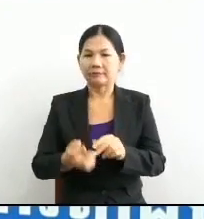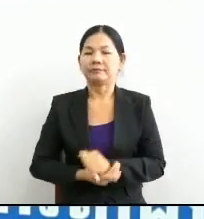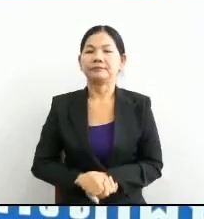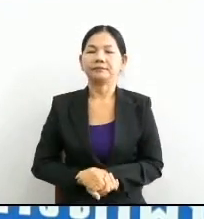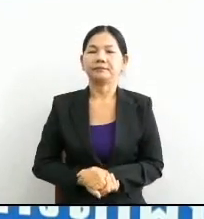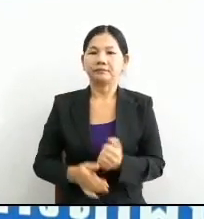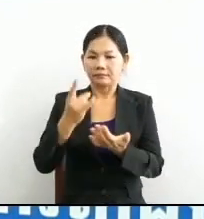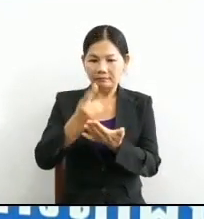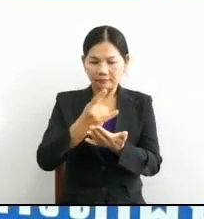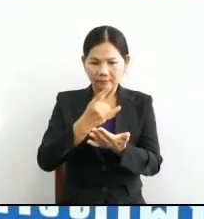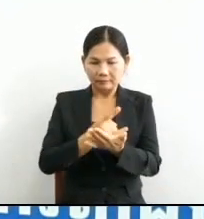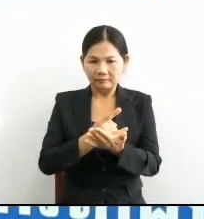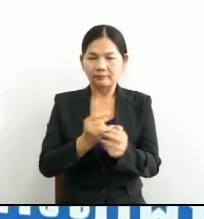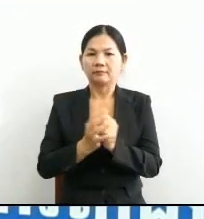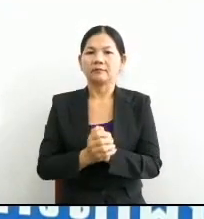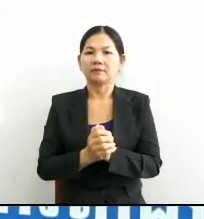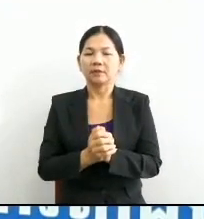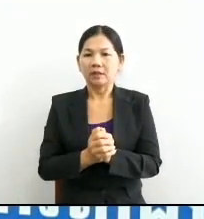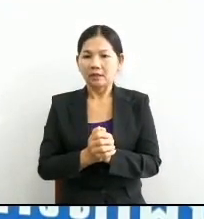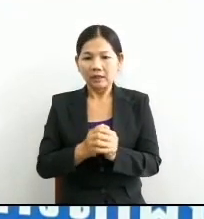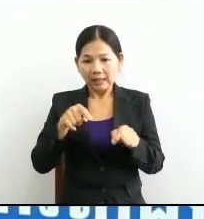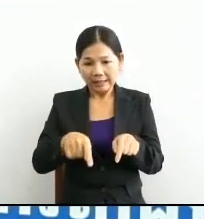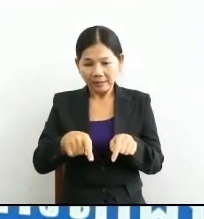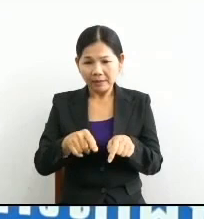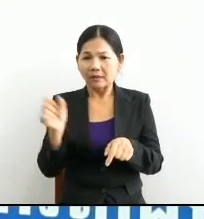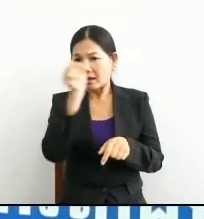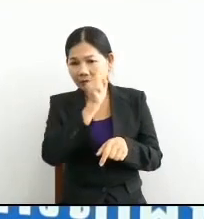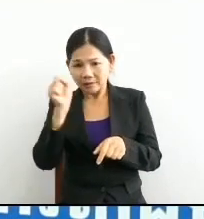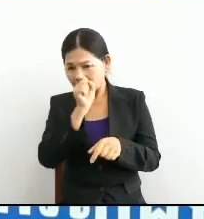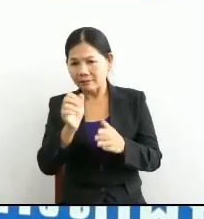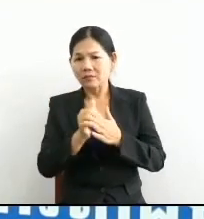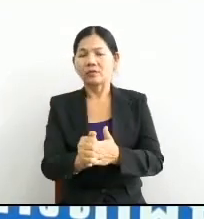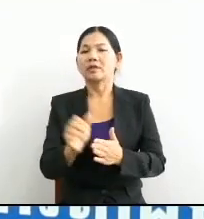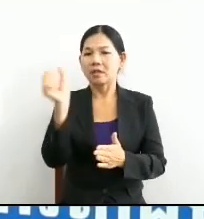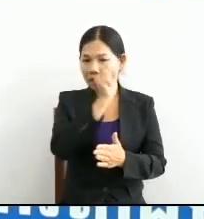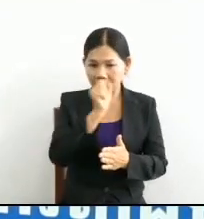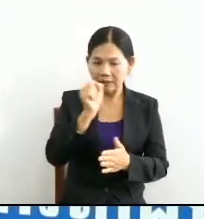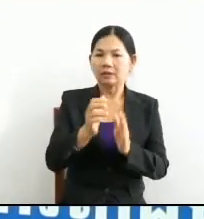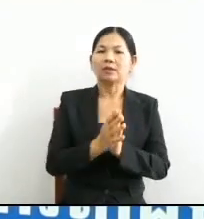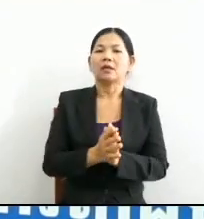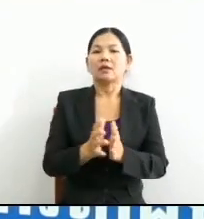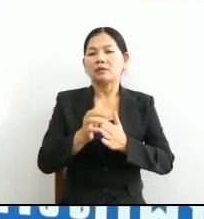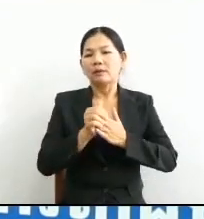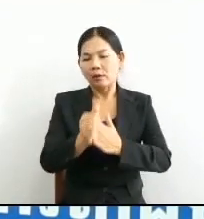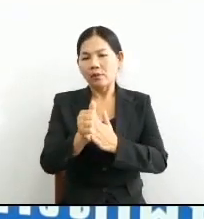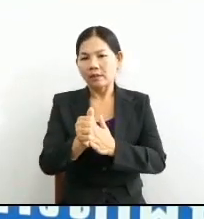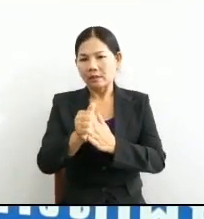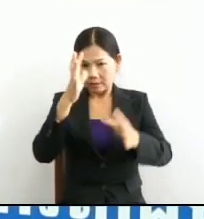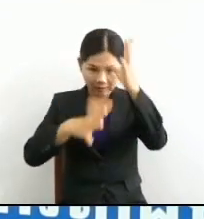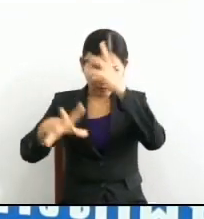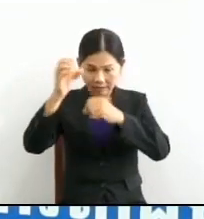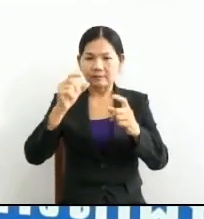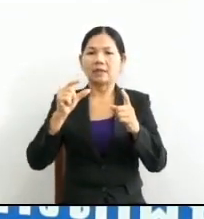hai mày đi nè con chinh ngà lấy mấy anh nè cô nằm con chiến chẳng thay nè nè cô nằm chiến tê nè cô con tè nằm con sắc xa tên